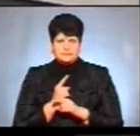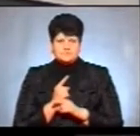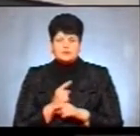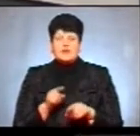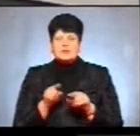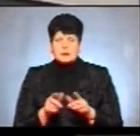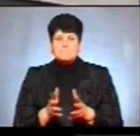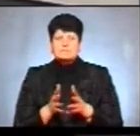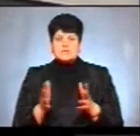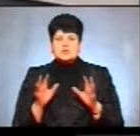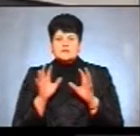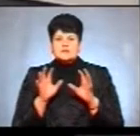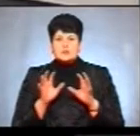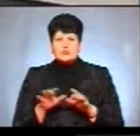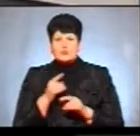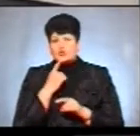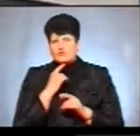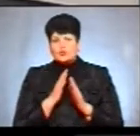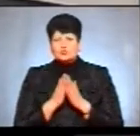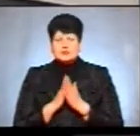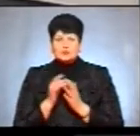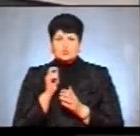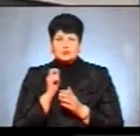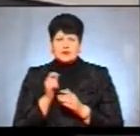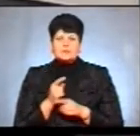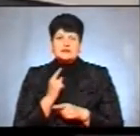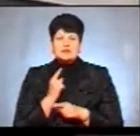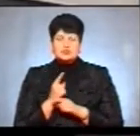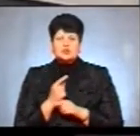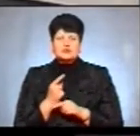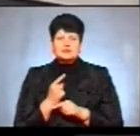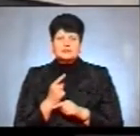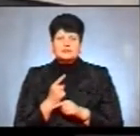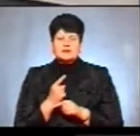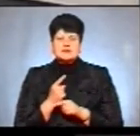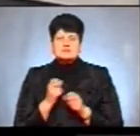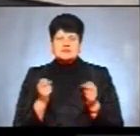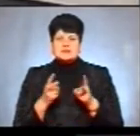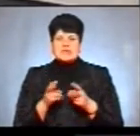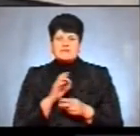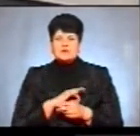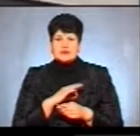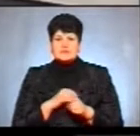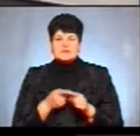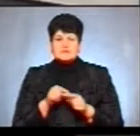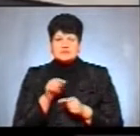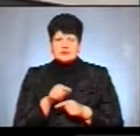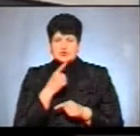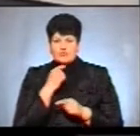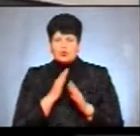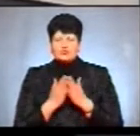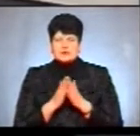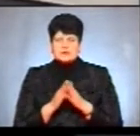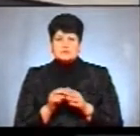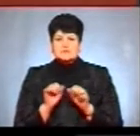більше в законі про Червону книгу України категорично заборонено спеціальне використання цих червонокнижних з метою